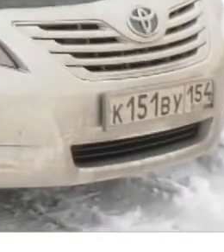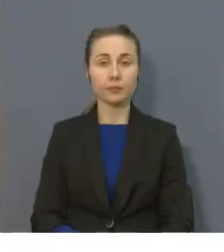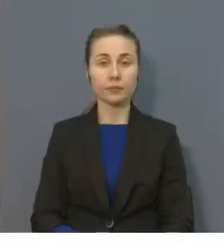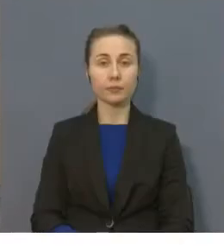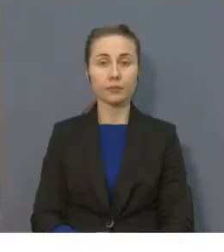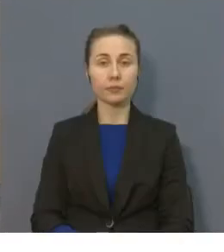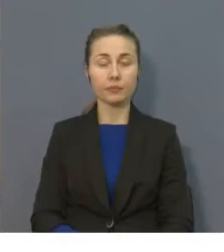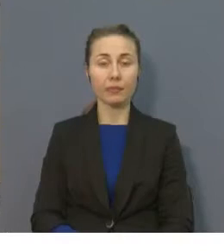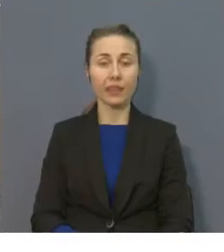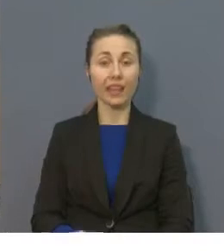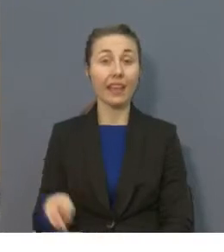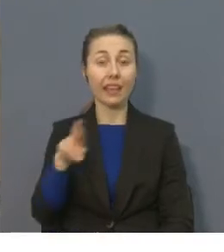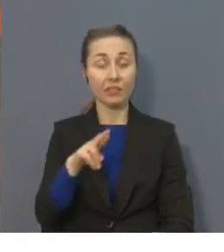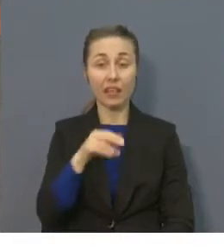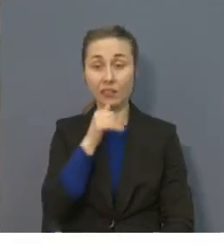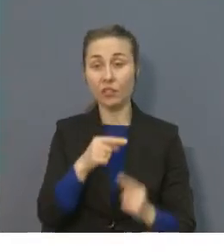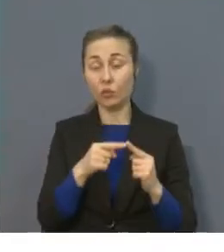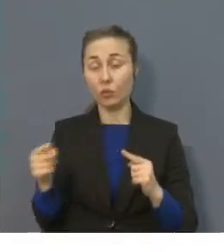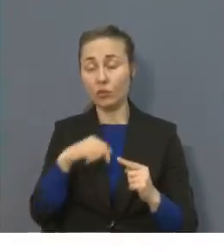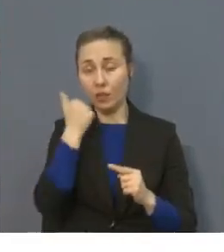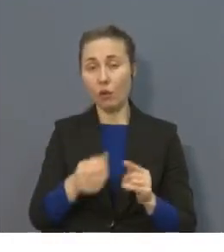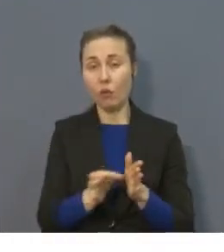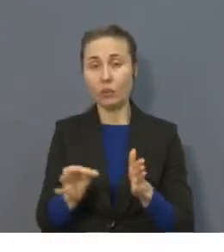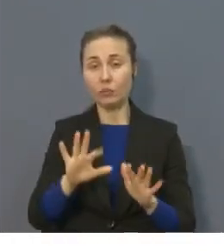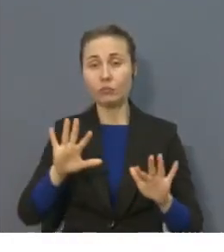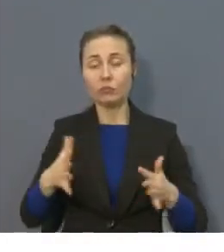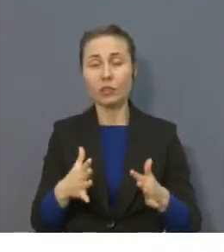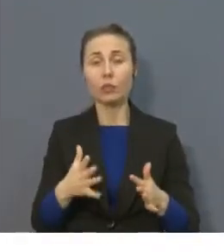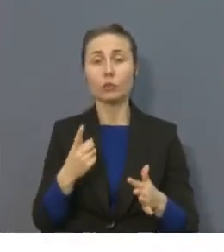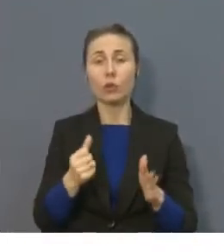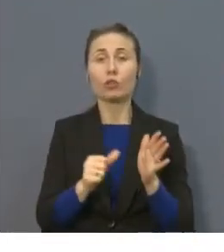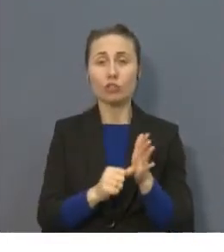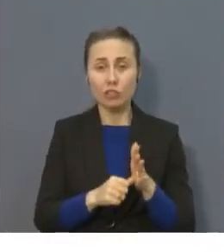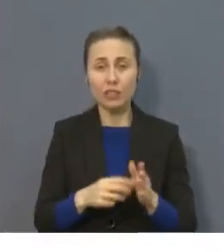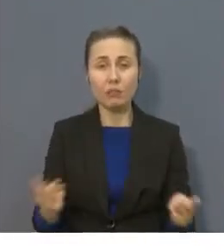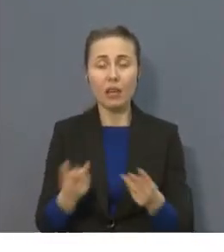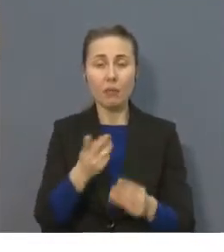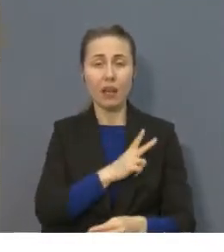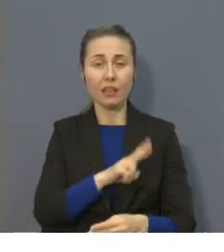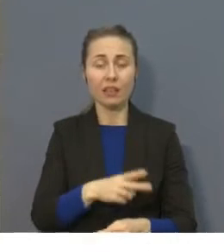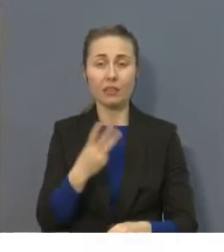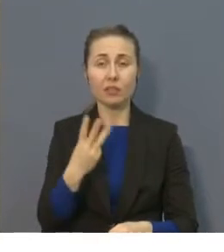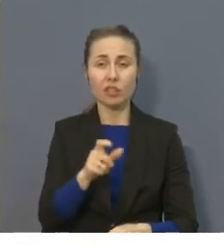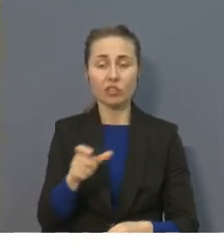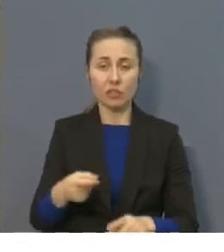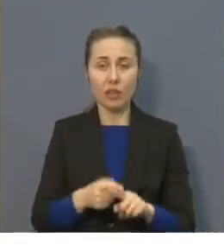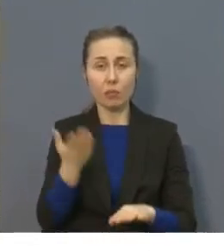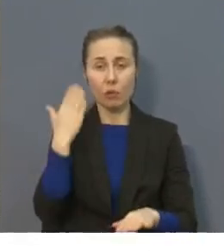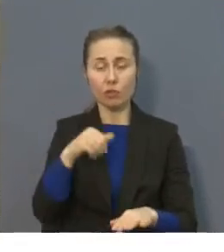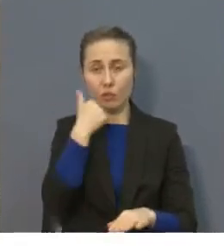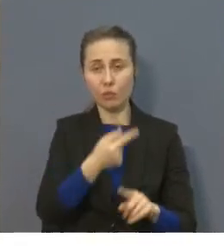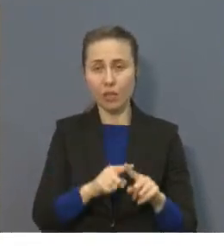Ағымдағы жылдың қаңтар айында өңір бойынша 106 өрт оқиғасы орын алып, 3 адам көз жұмды. Өткен жылмен салыстырғанда бұл